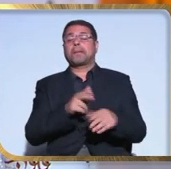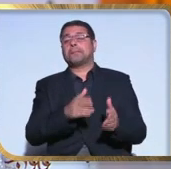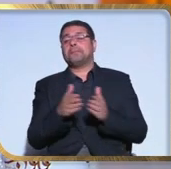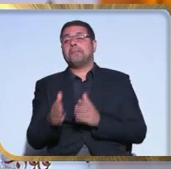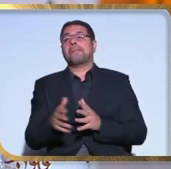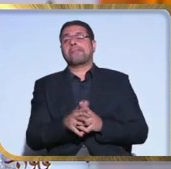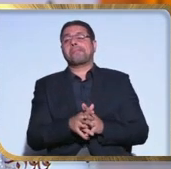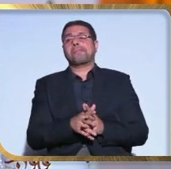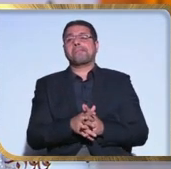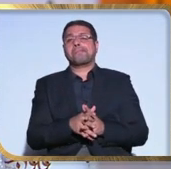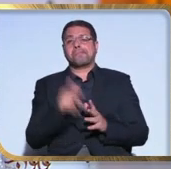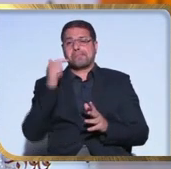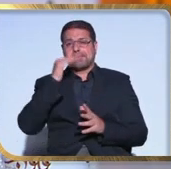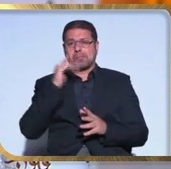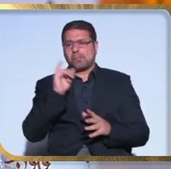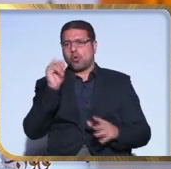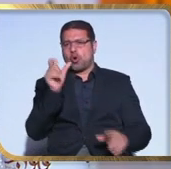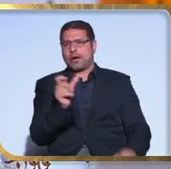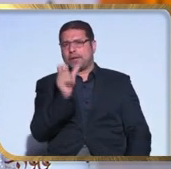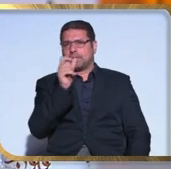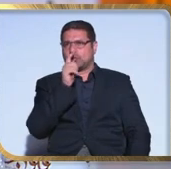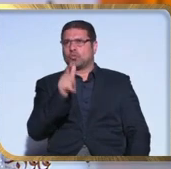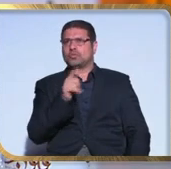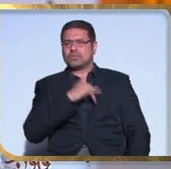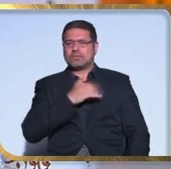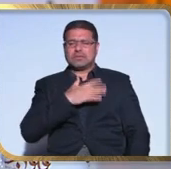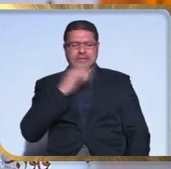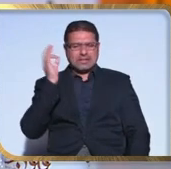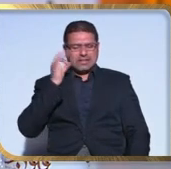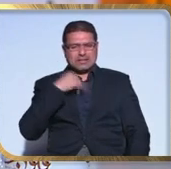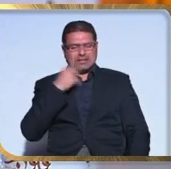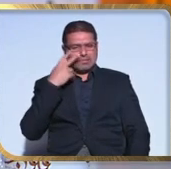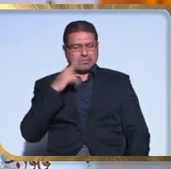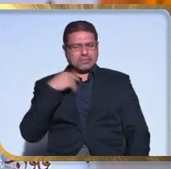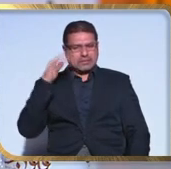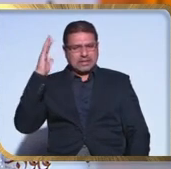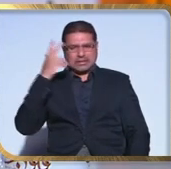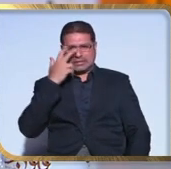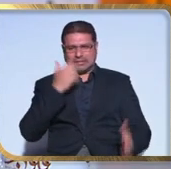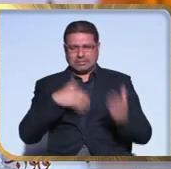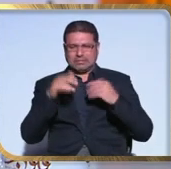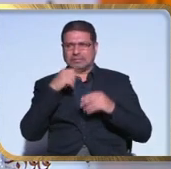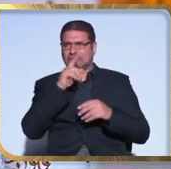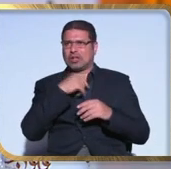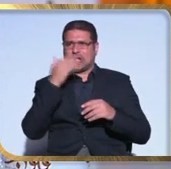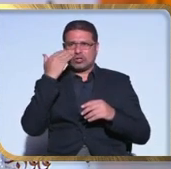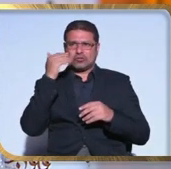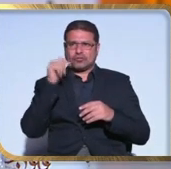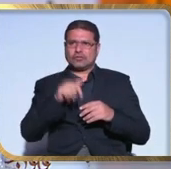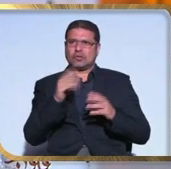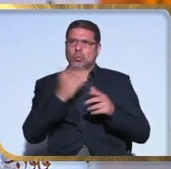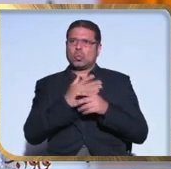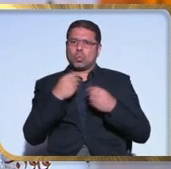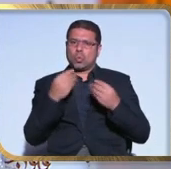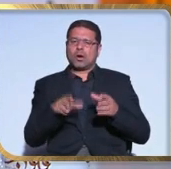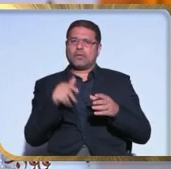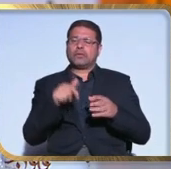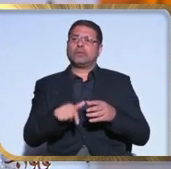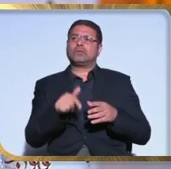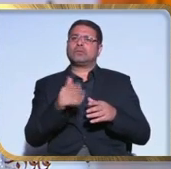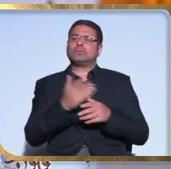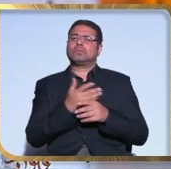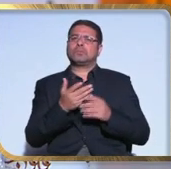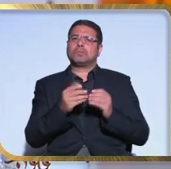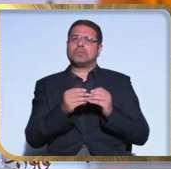ل الست منى هي على طول بتان ب نفسها على اخطاء مضت هي عاشت فيها او وقعت فيها